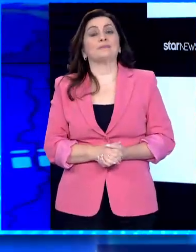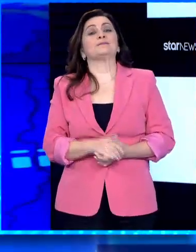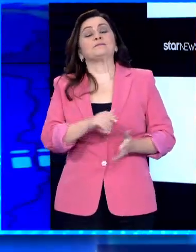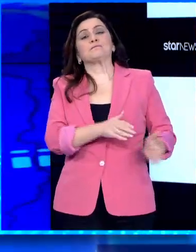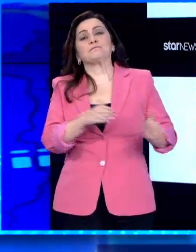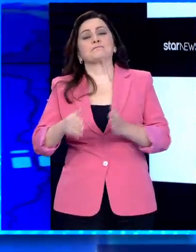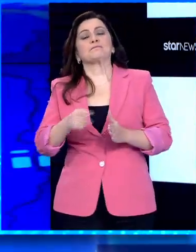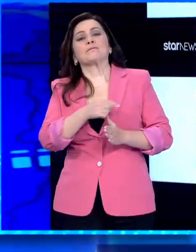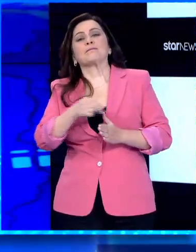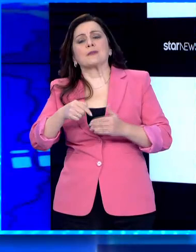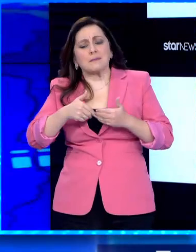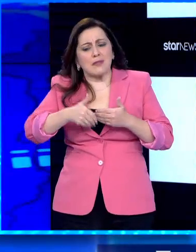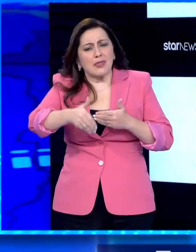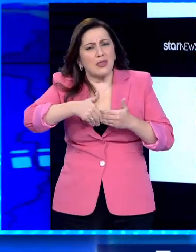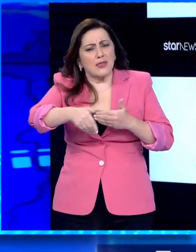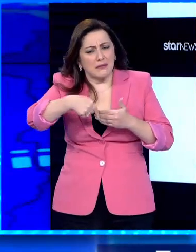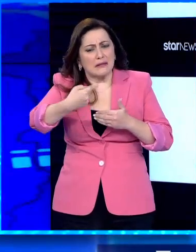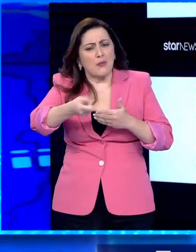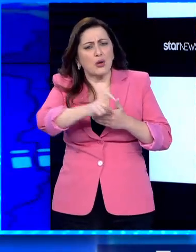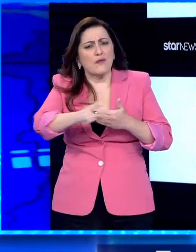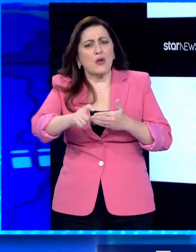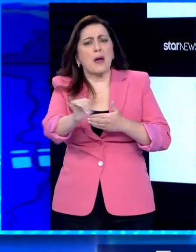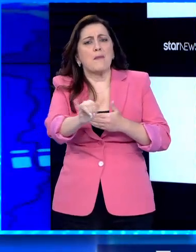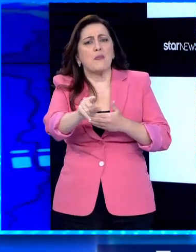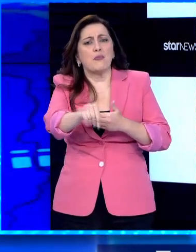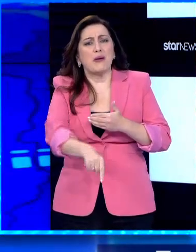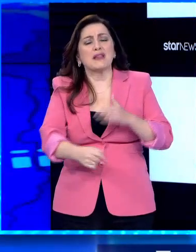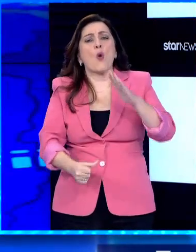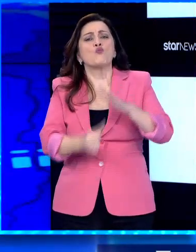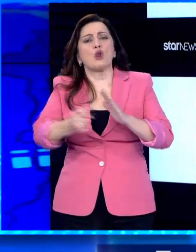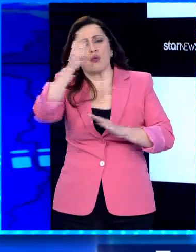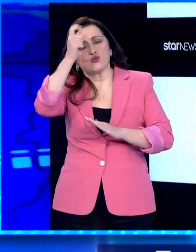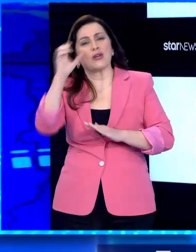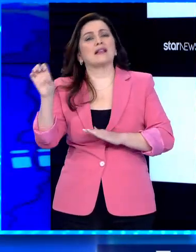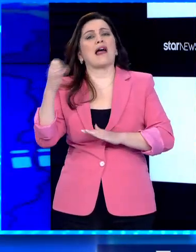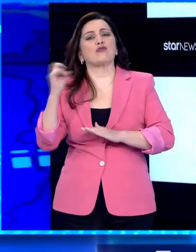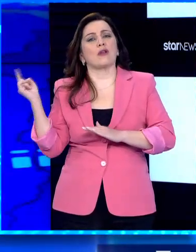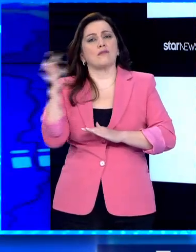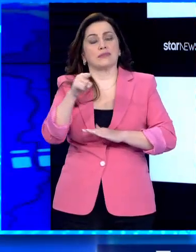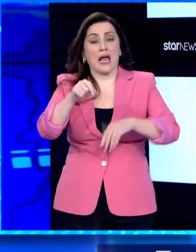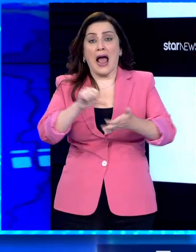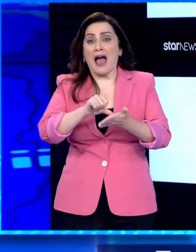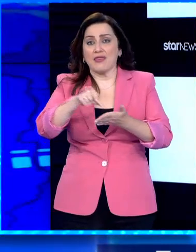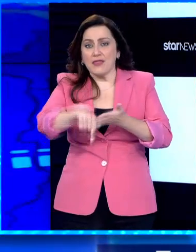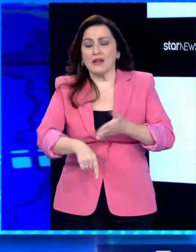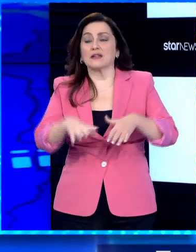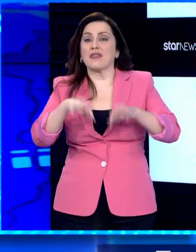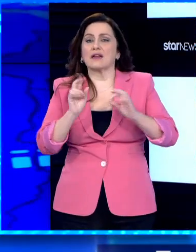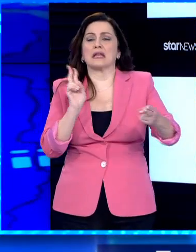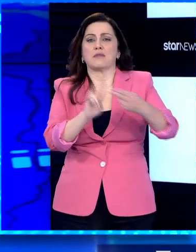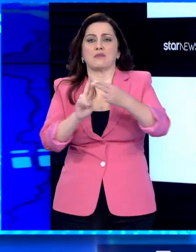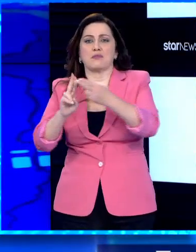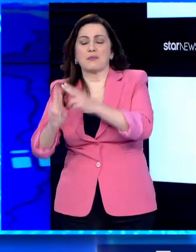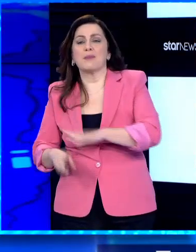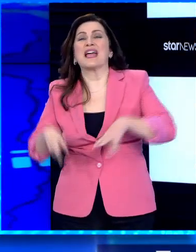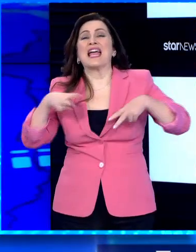Στα εθνικά μας θέματα, σε λιγότερο από μία εβδομάδα, την ερχόμενη Πέμπτη, ο Ταγίπ Ερντογάν έρχεται στην Αθήνα και οι συσκέψεις είναι απανωτές. Ο Υπουργός